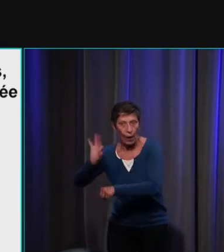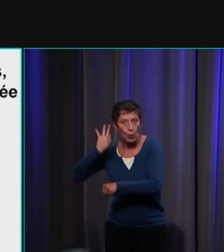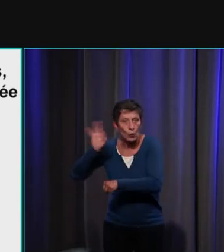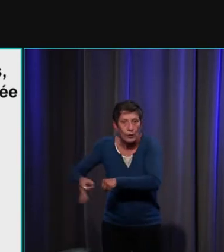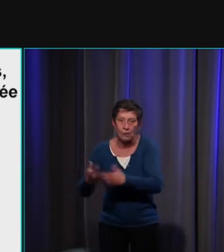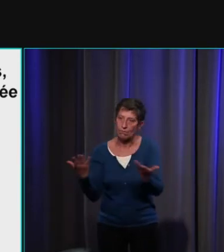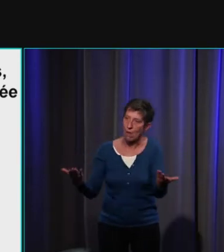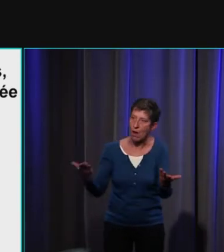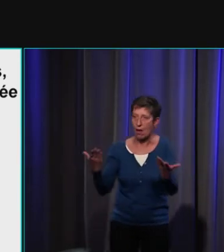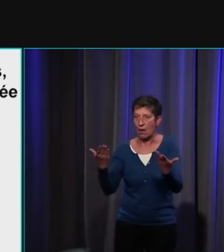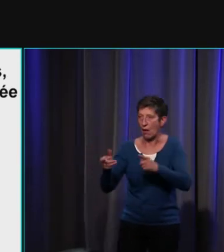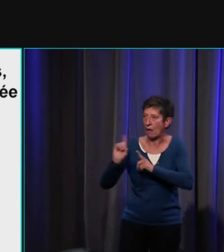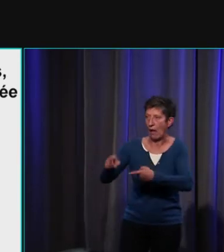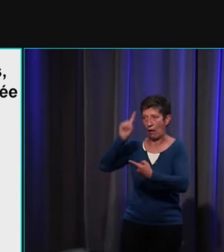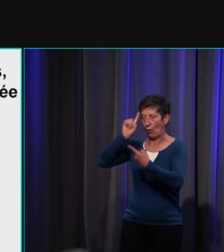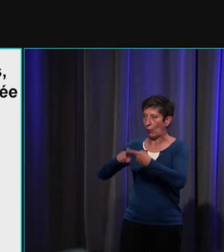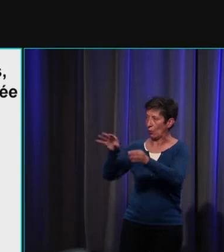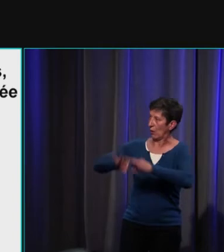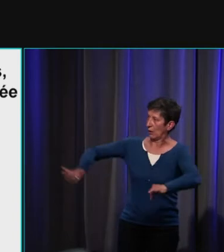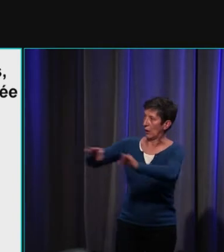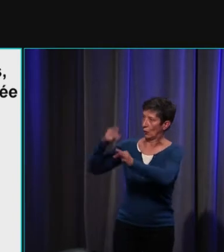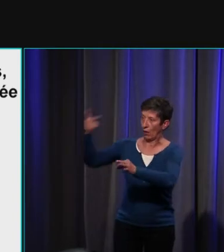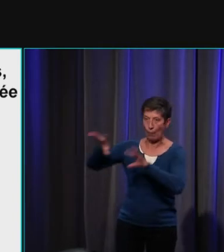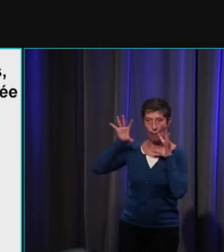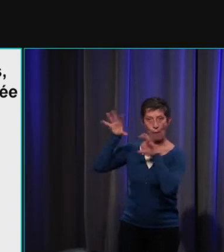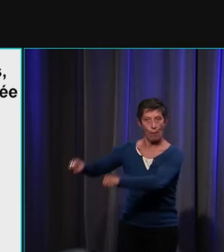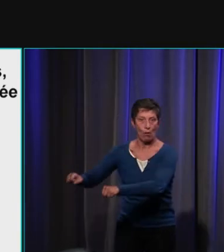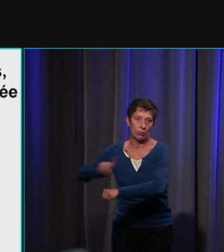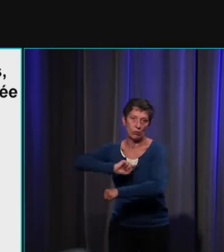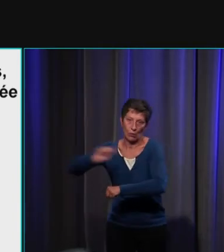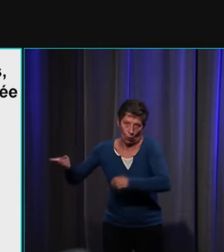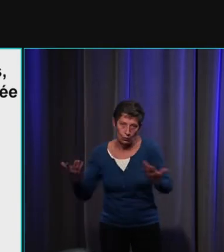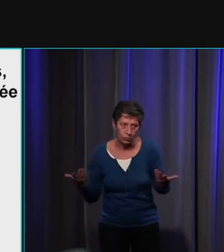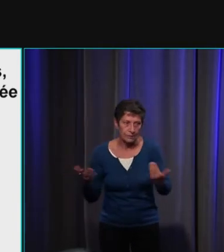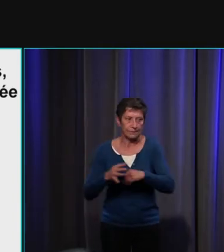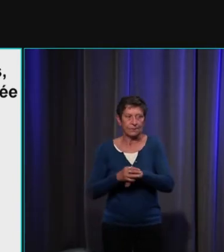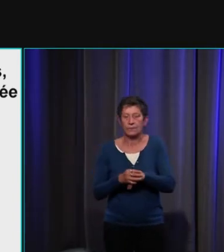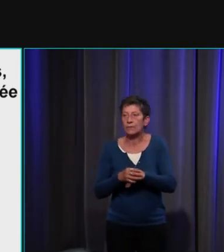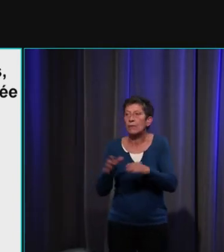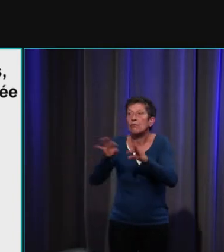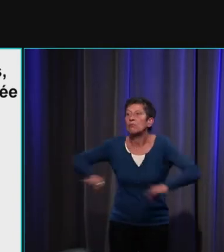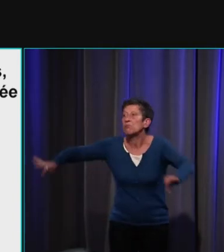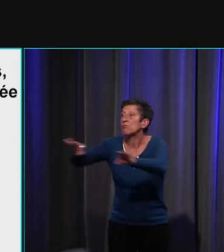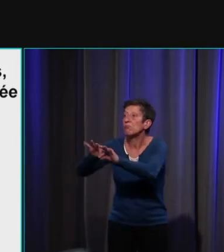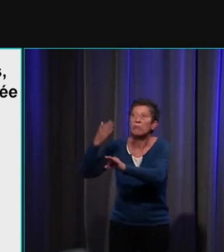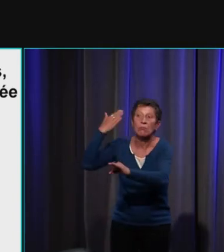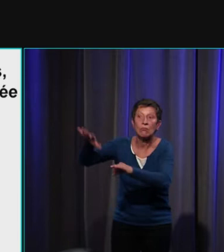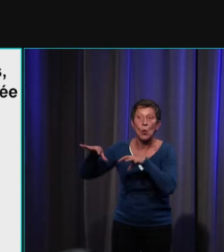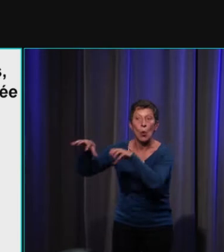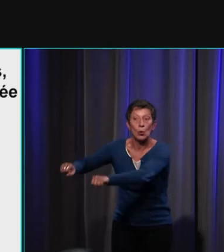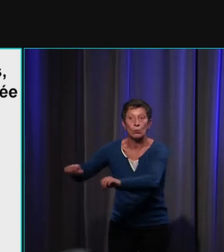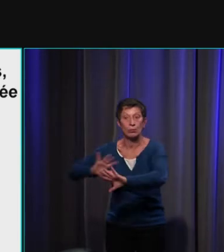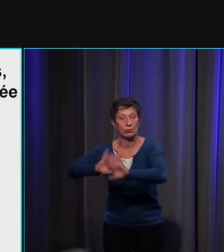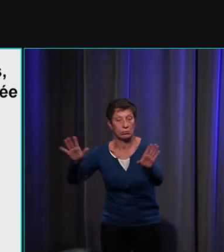jamais prendre la l'initiative de occupé de terre c'est pourquoi j'ai